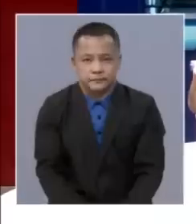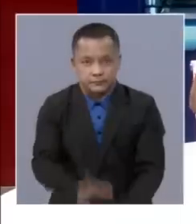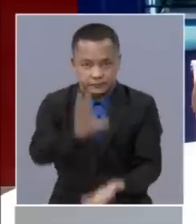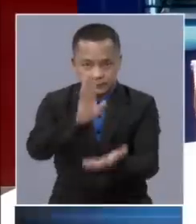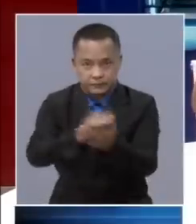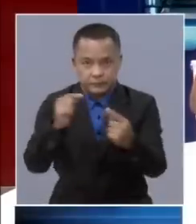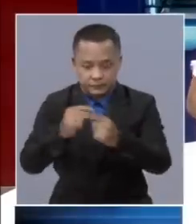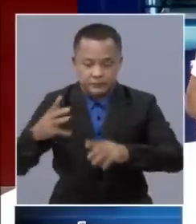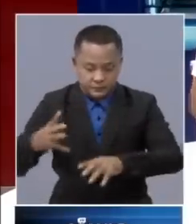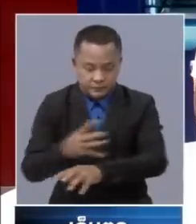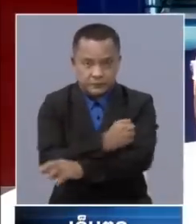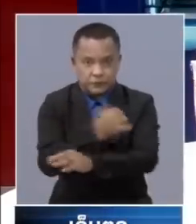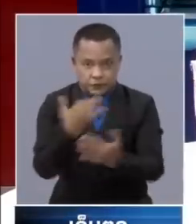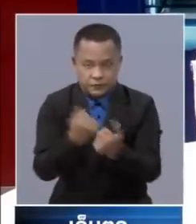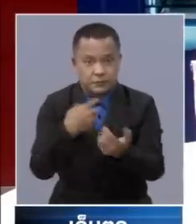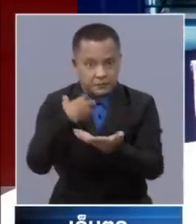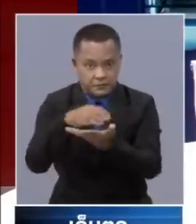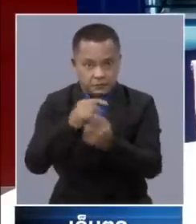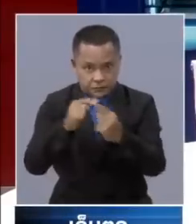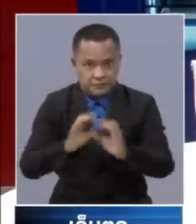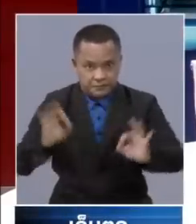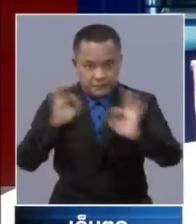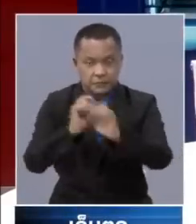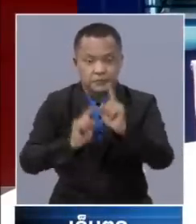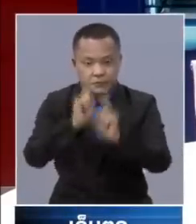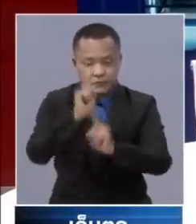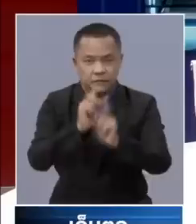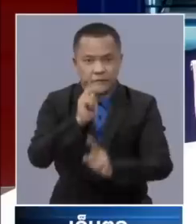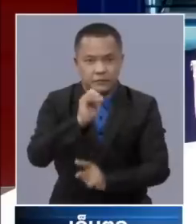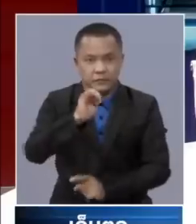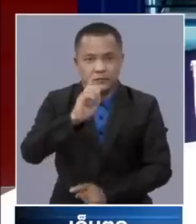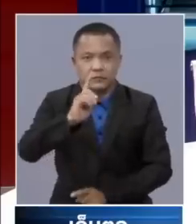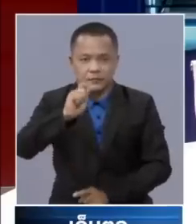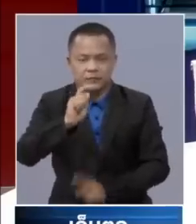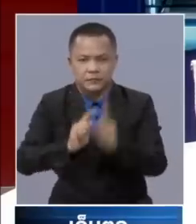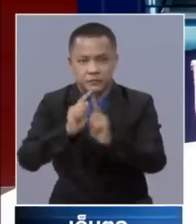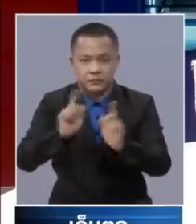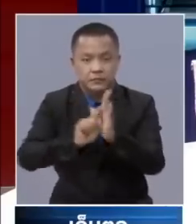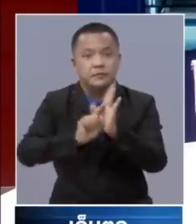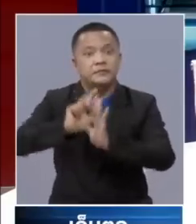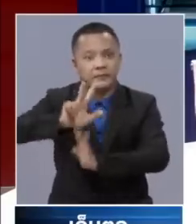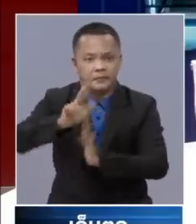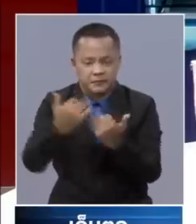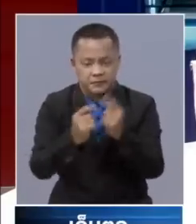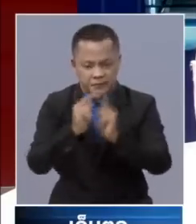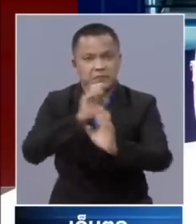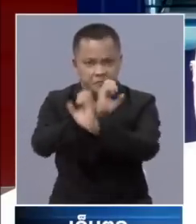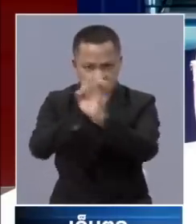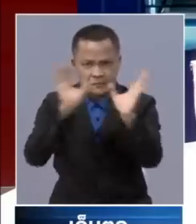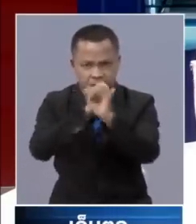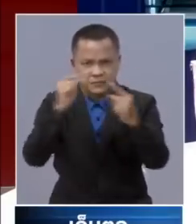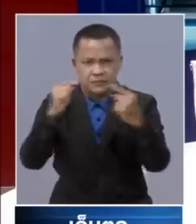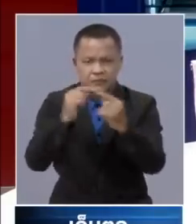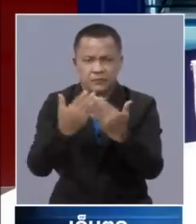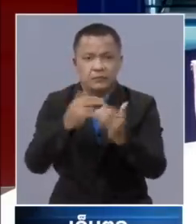ก็บตกประเด็นทางการเมืองนะครับที่ไม่พูดถึงไม่ได้ก็คือผลสำรวจของนิดาโพเขาทำเป็นครั้งที่3แล ้ วเห็นผลชัดเจนนะครับจ